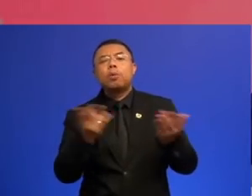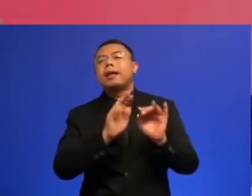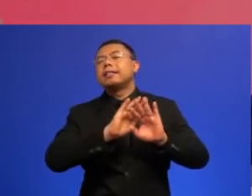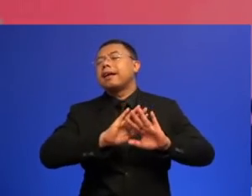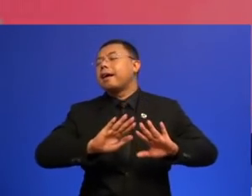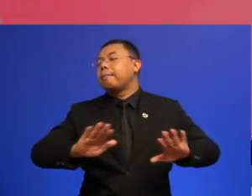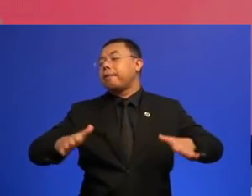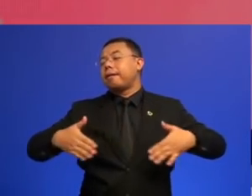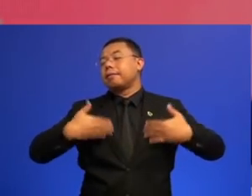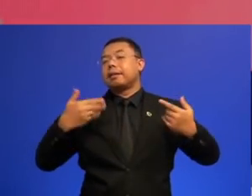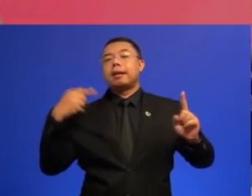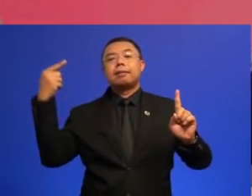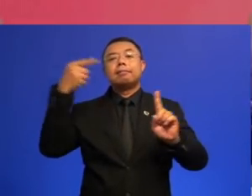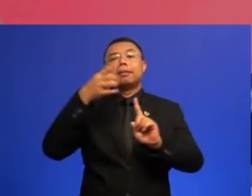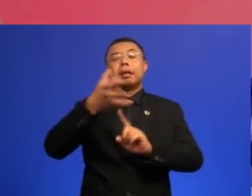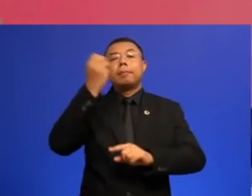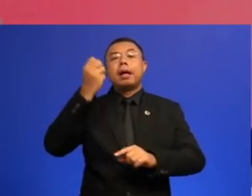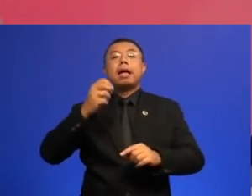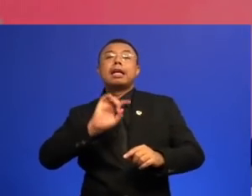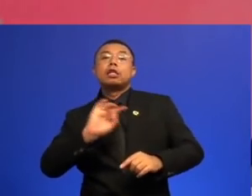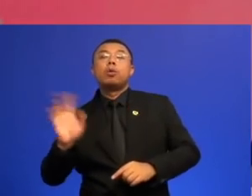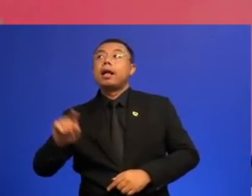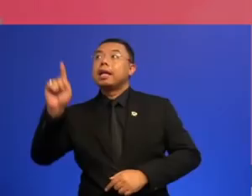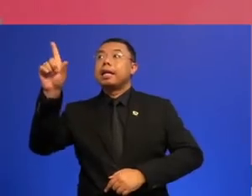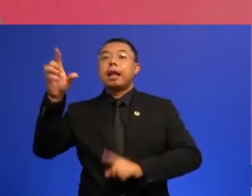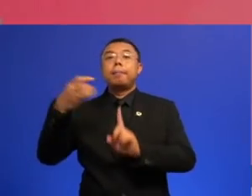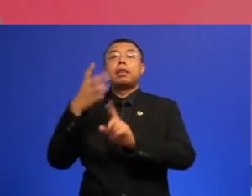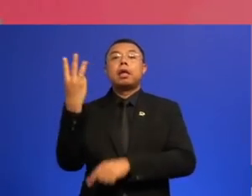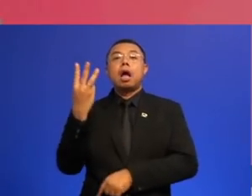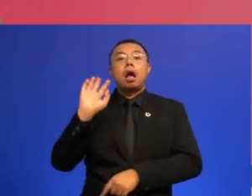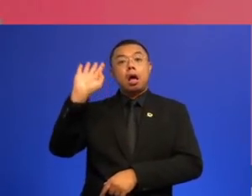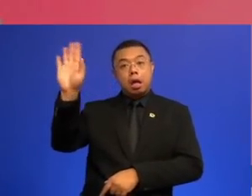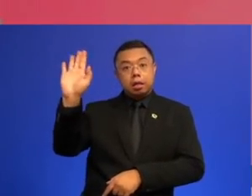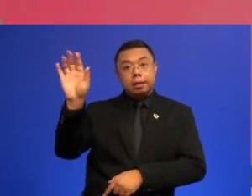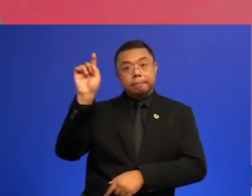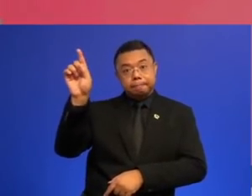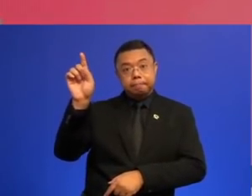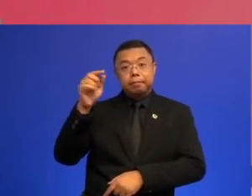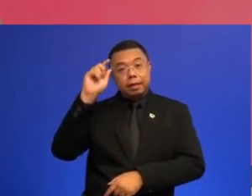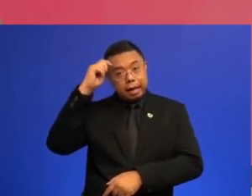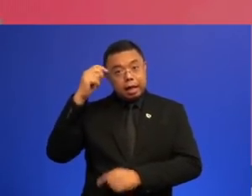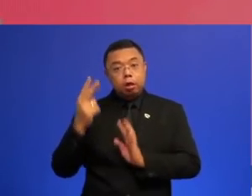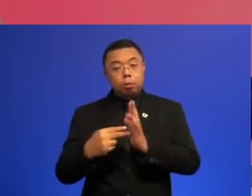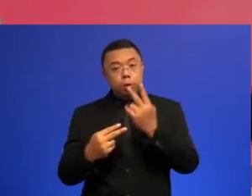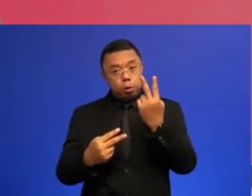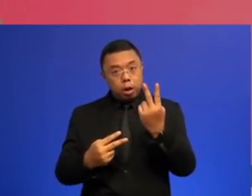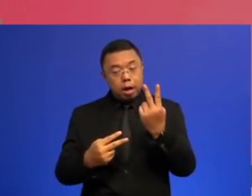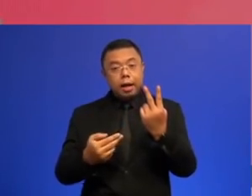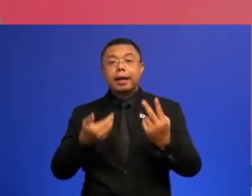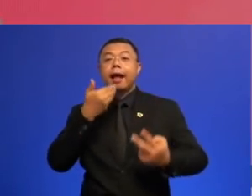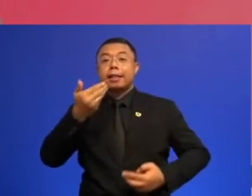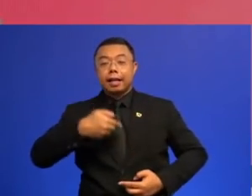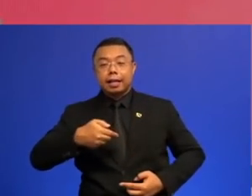kondusif untuk kita mencapai kebahagiaan kecuali LB3. Ingat ini. Yang kedua, yang bertanya ini masih